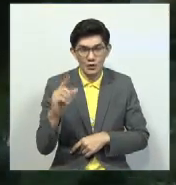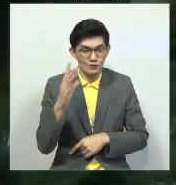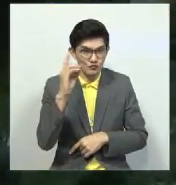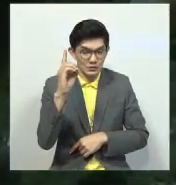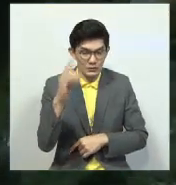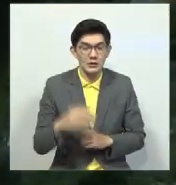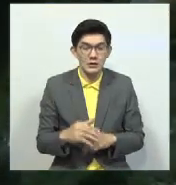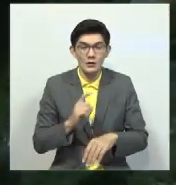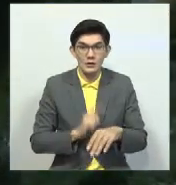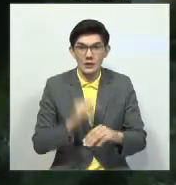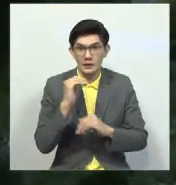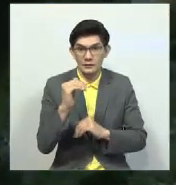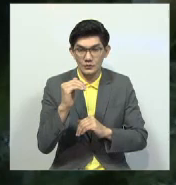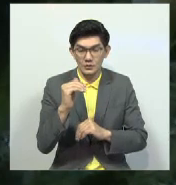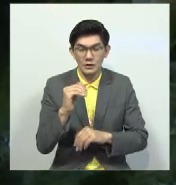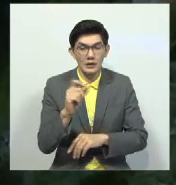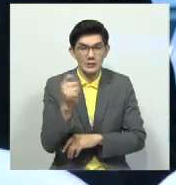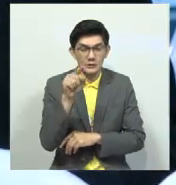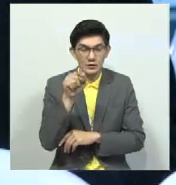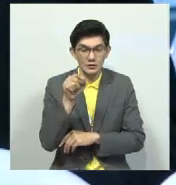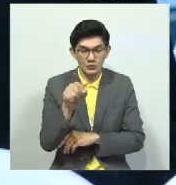วันพรุ่งนี้ตามกำหนดเวลา